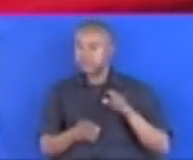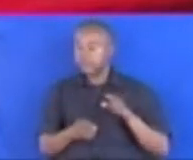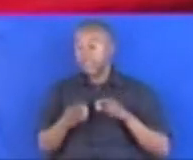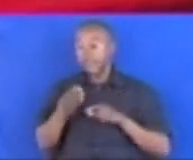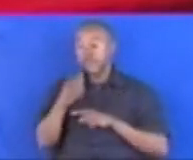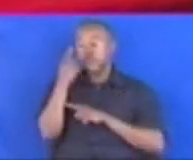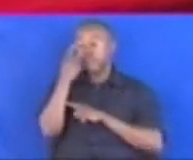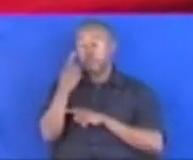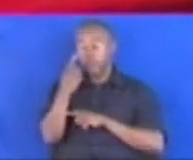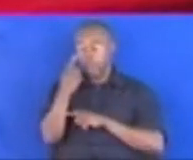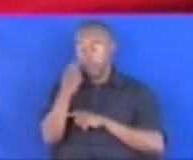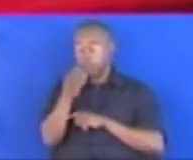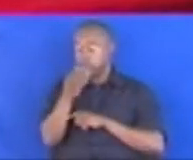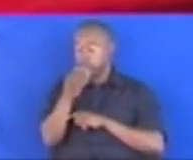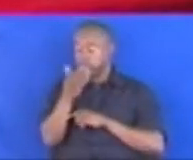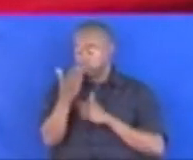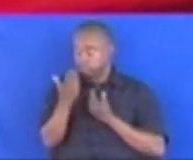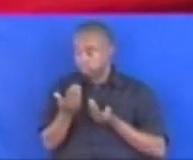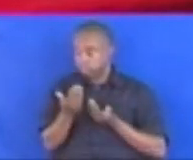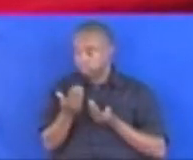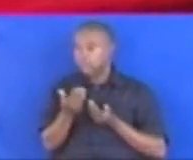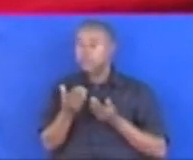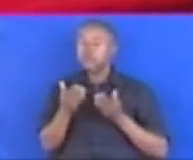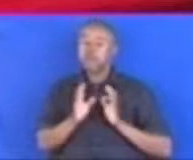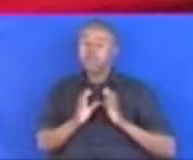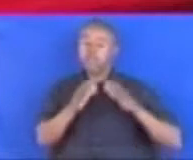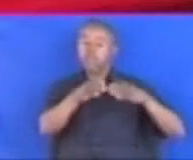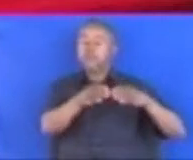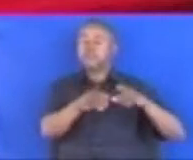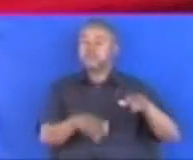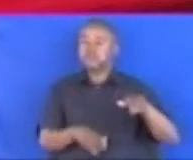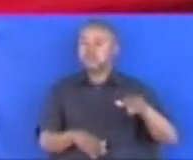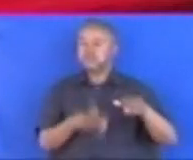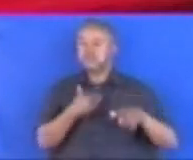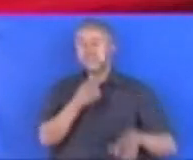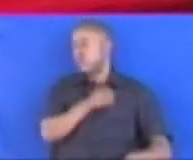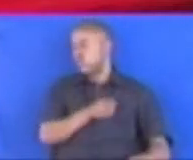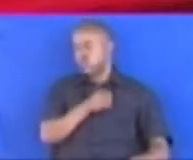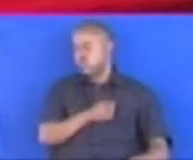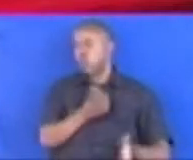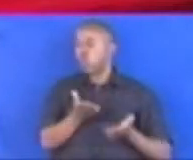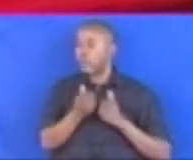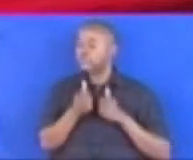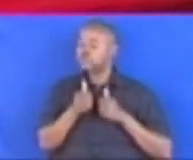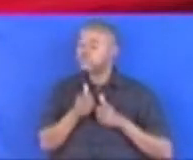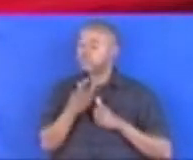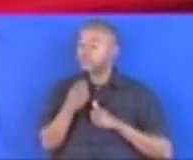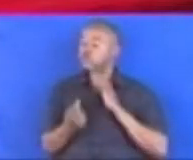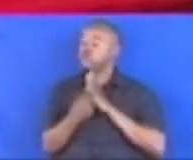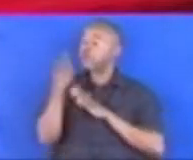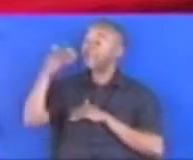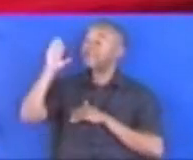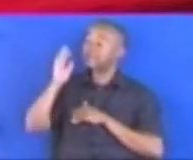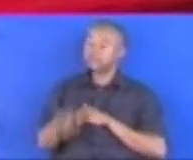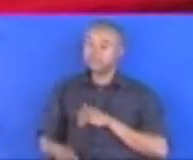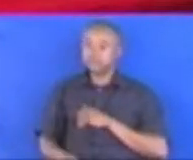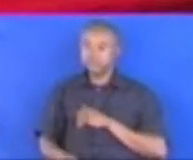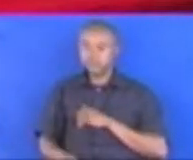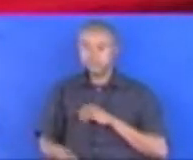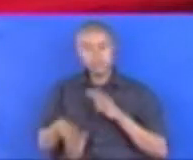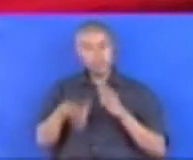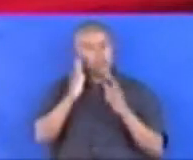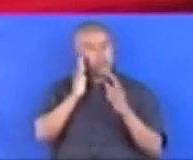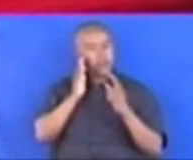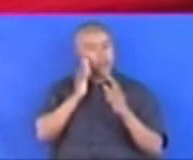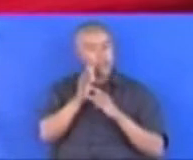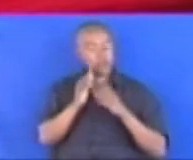bilioni 1.04 zilizotengwa. Kamati imesikitishwa na jambo hili. Hivyo basi Mheshimiwa spika, lengo namba